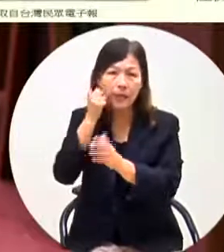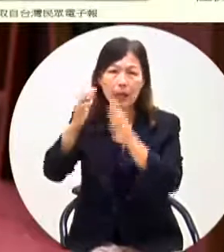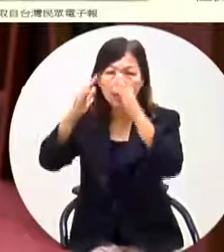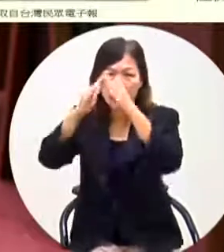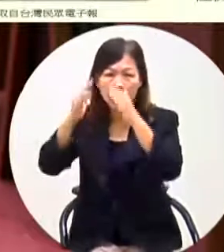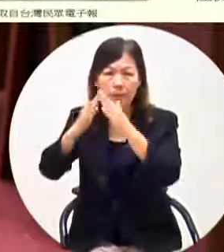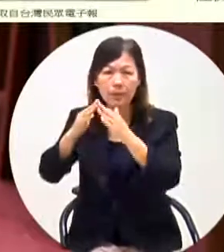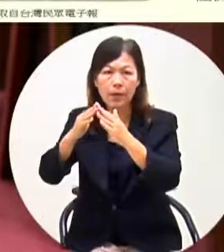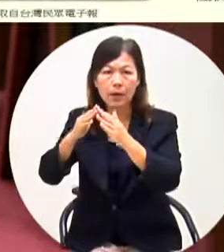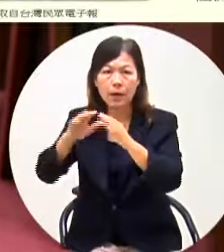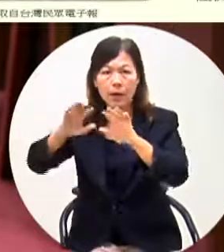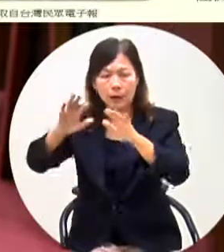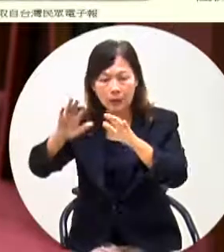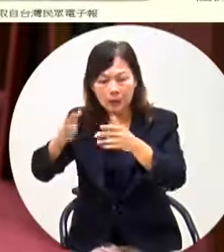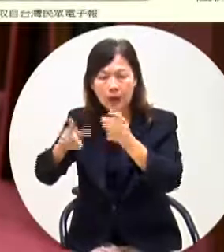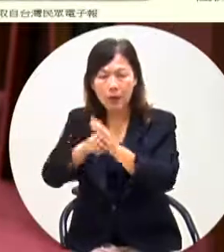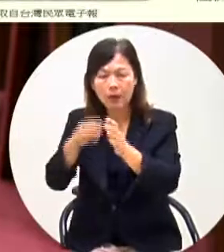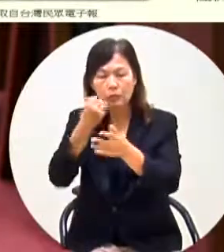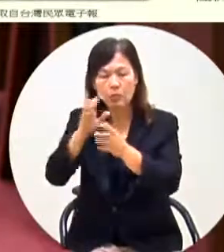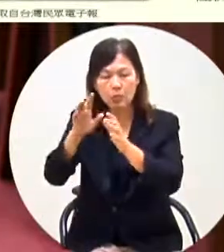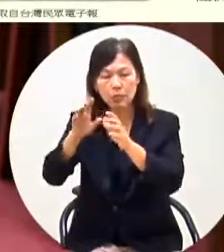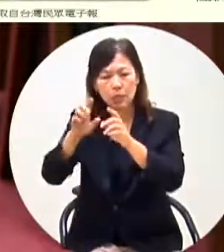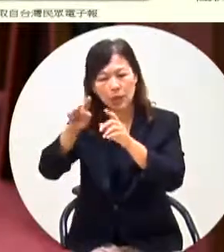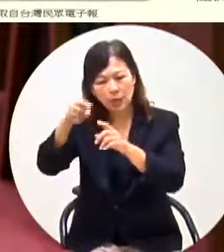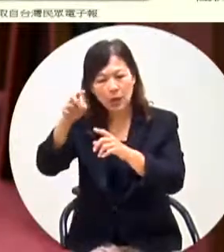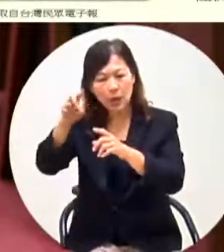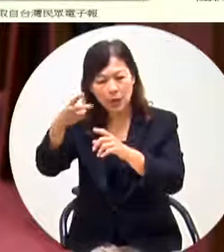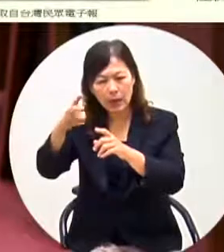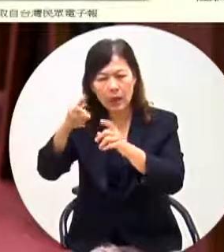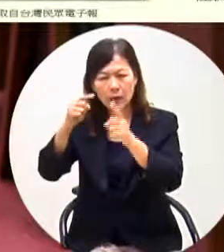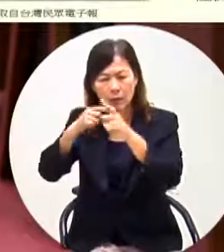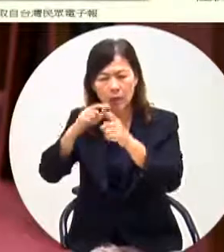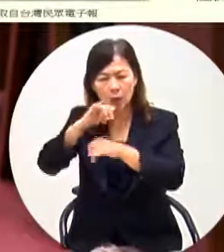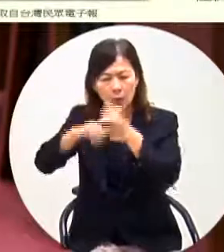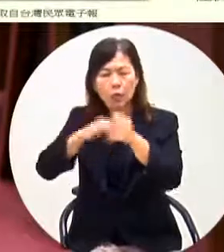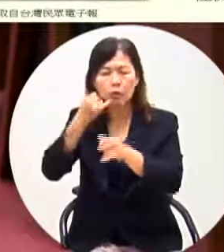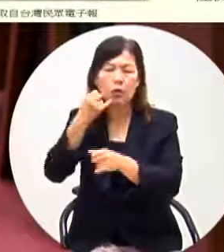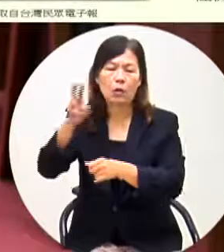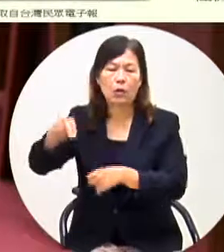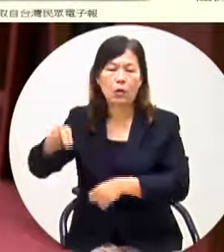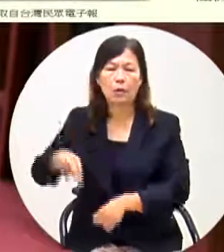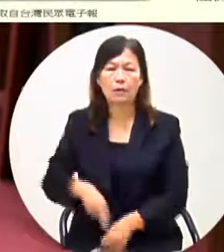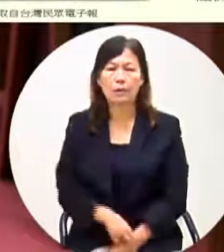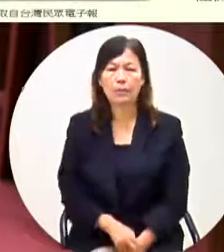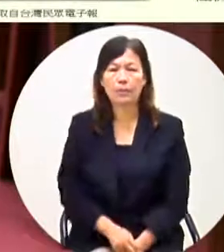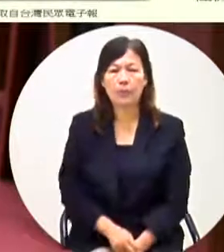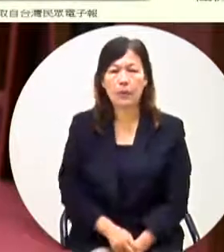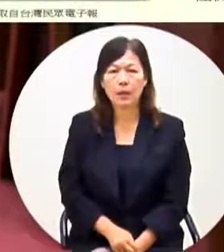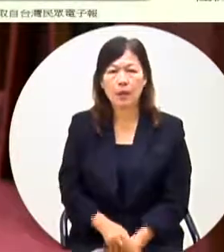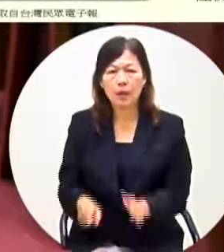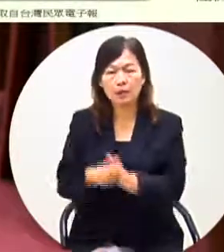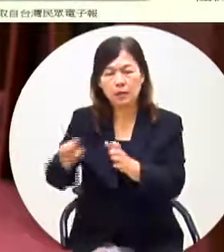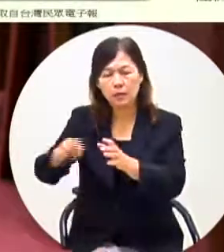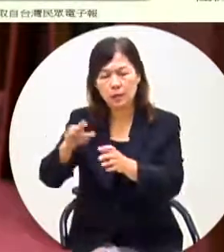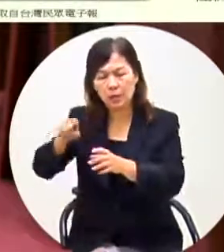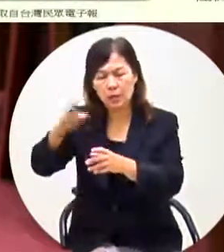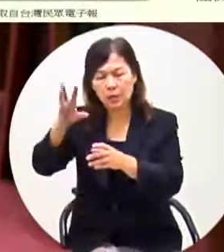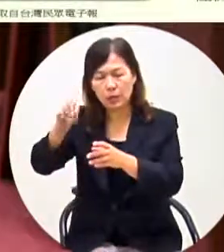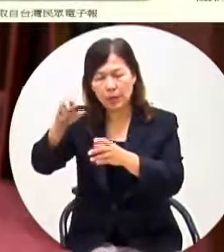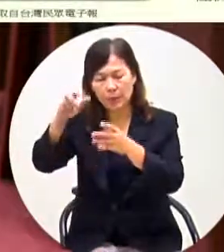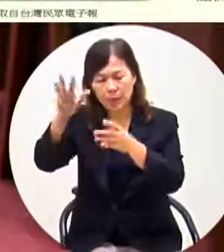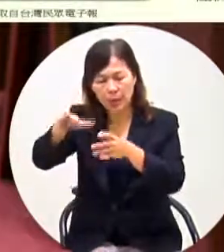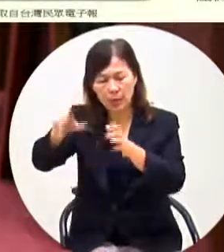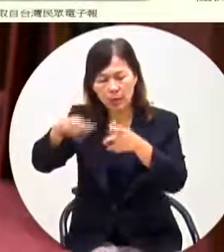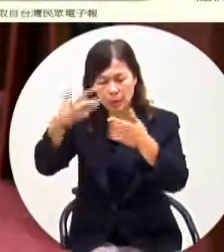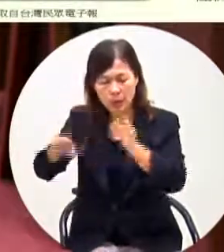容纳100-200人啊，18000几人的人口数，无活动中心，客伫1-200人的铁皮